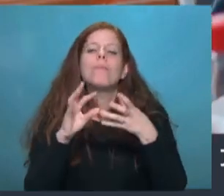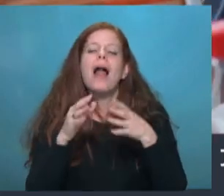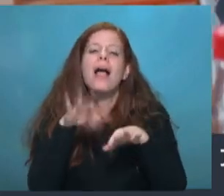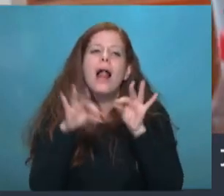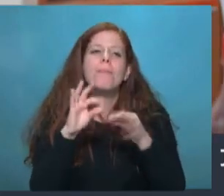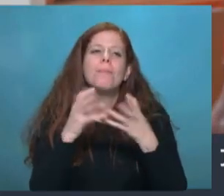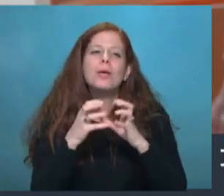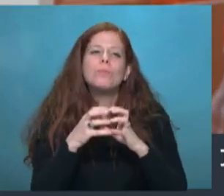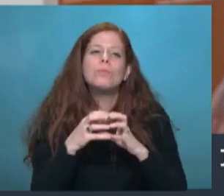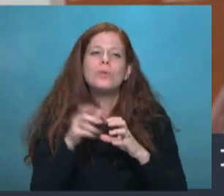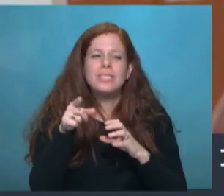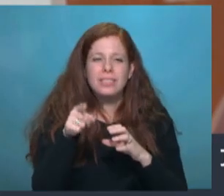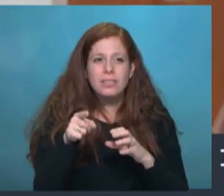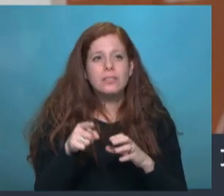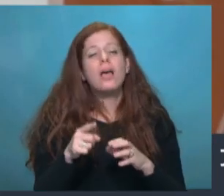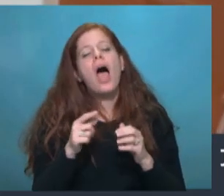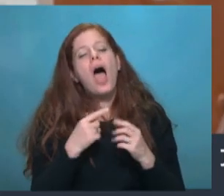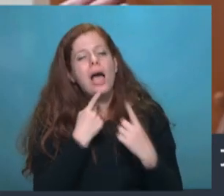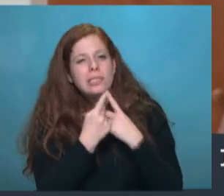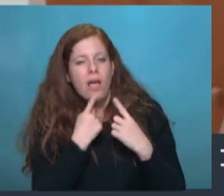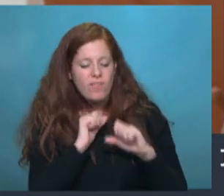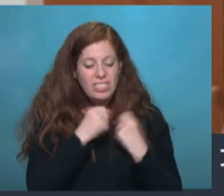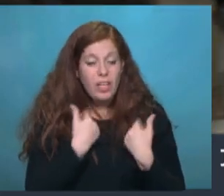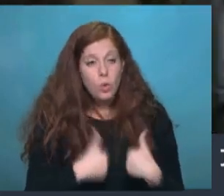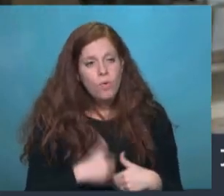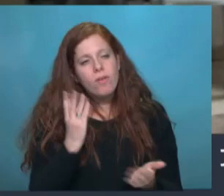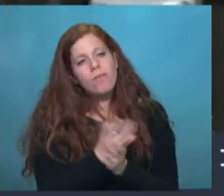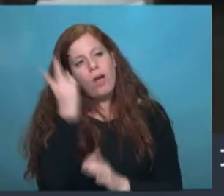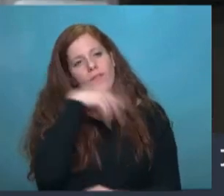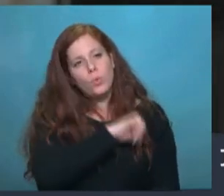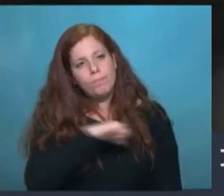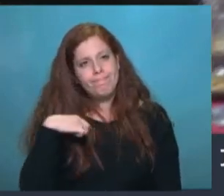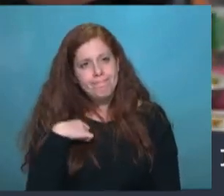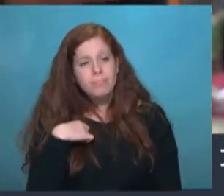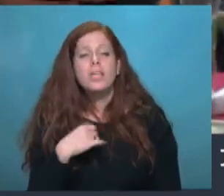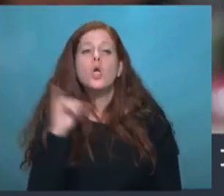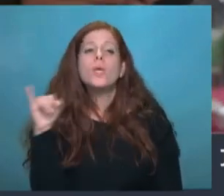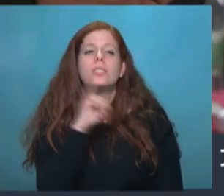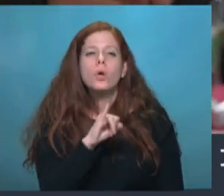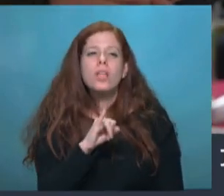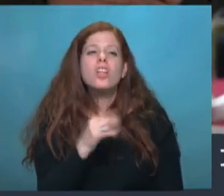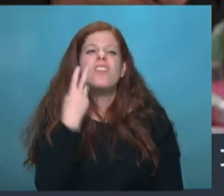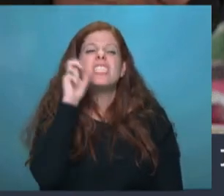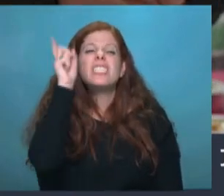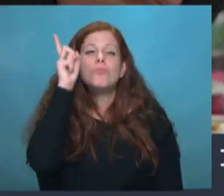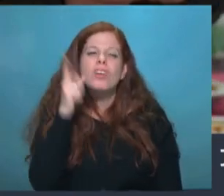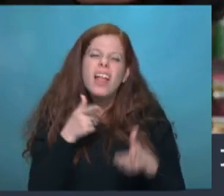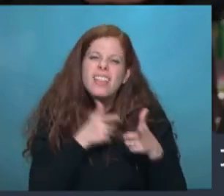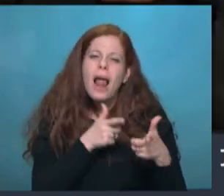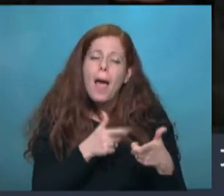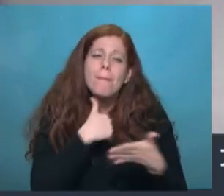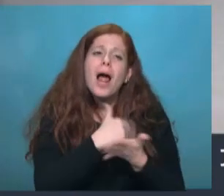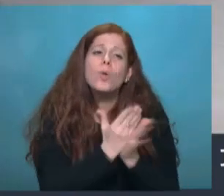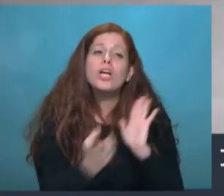ושפת הגוף של הקיבוצניקים הוותיקים סיפרו את הסיפור כולו. יוסי יונה, שנלחם לפני 20 שנה על חלוקה צודקת